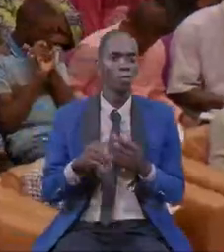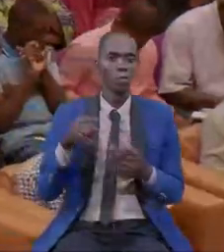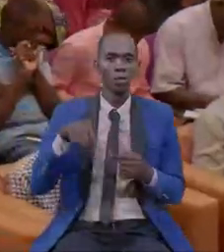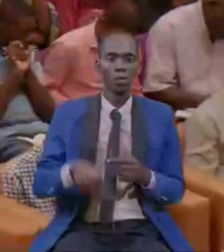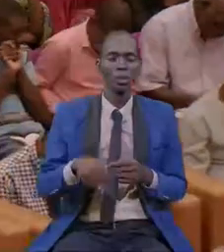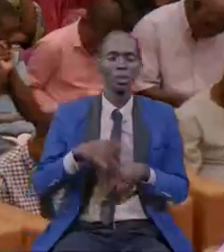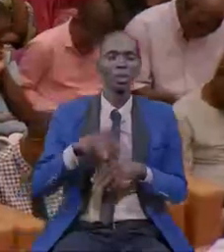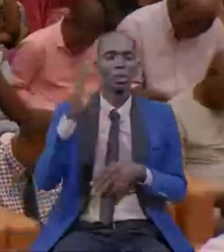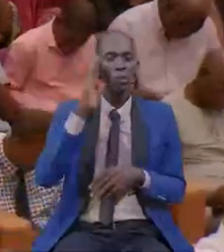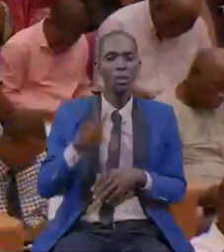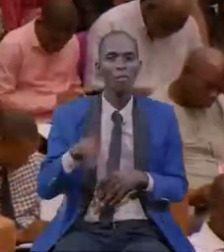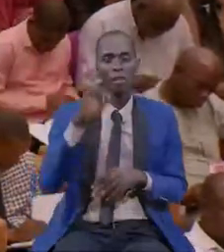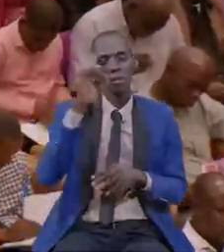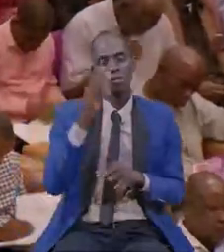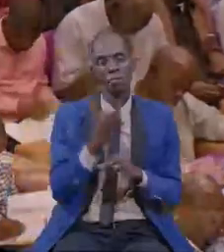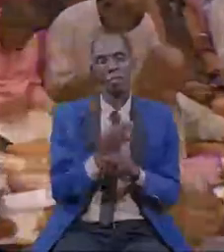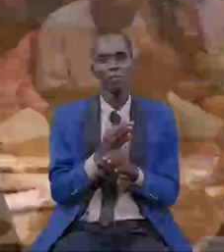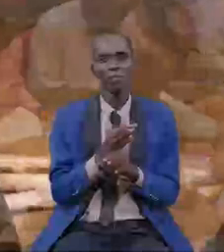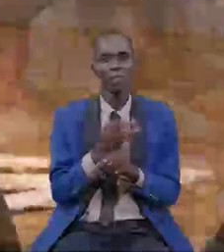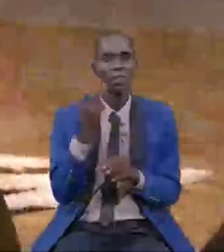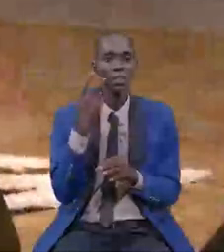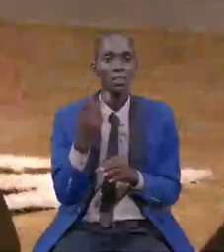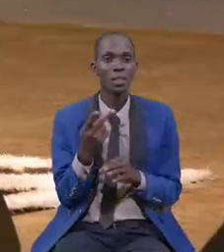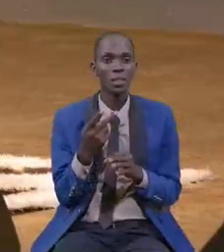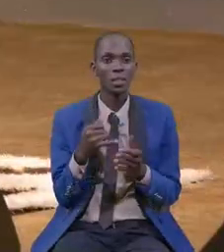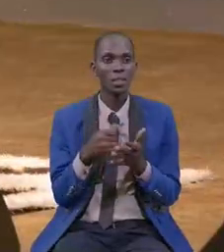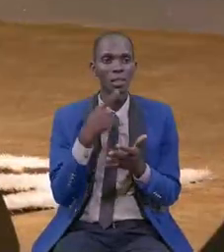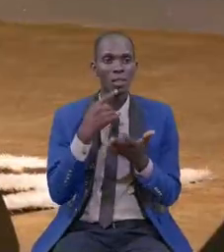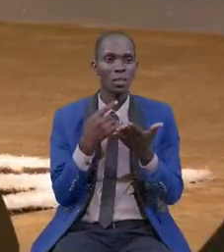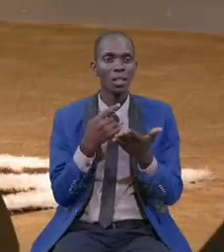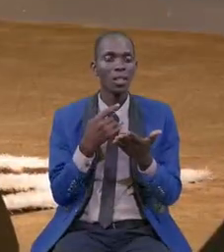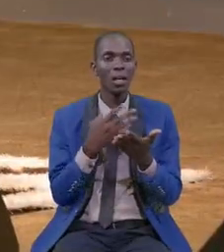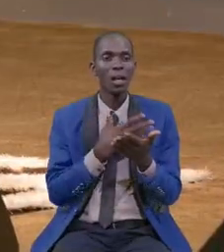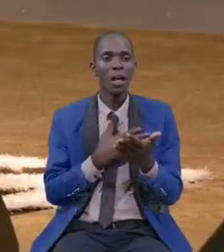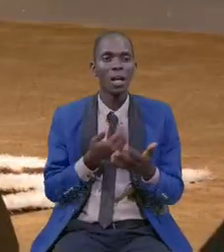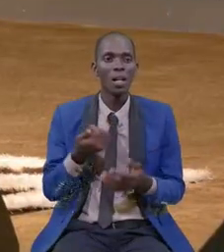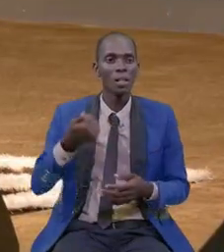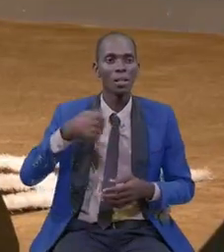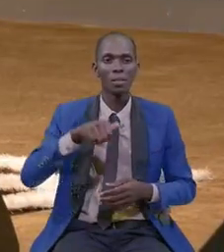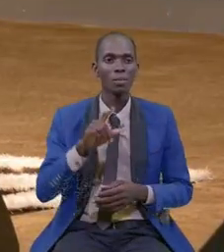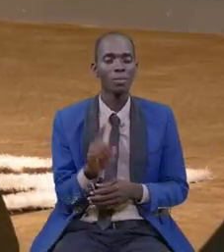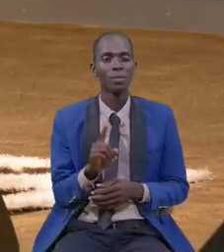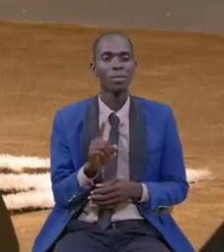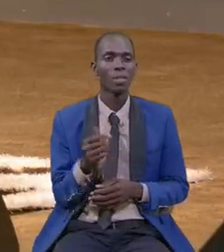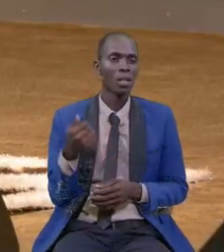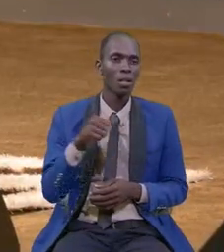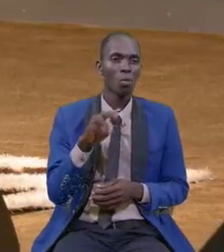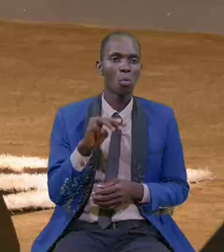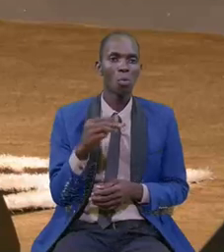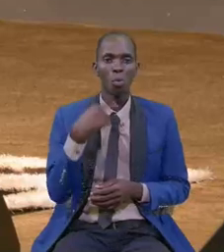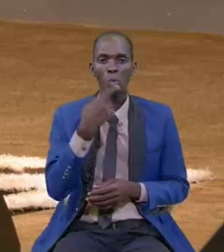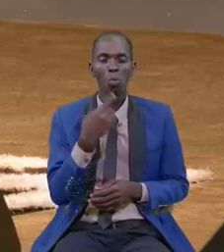que quiconque ça c'est un une parole très lourde quiconque c'est une parole très lourde